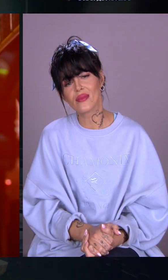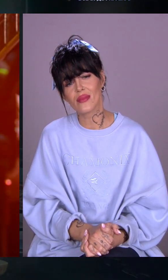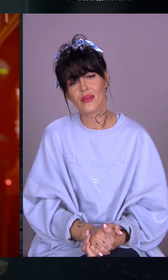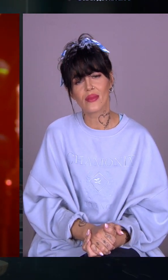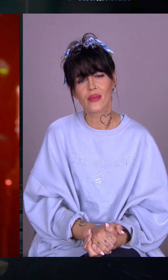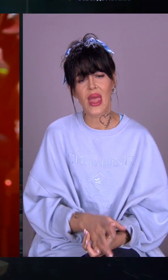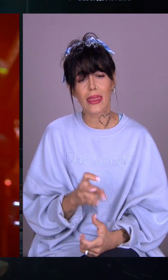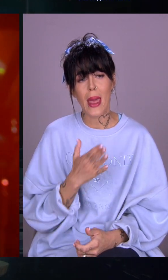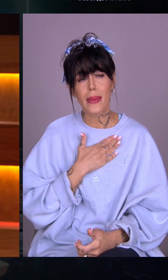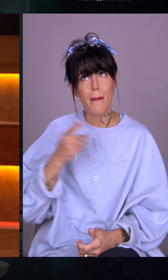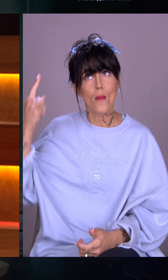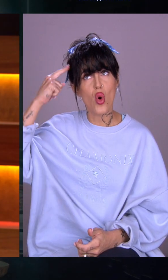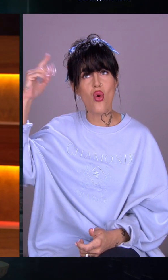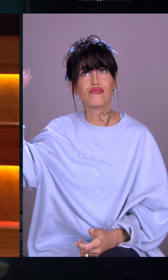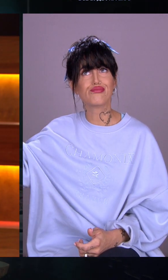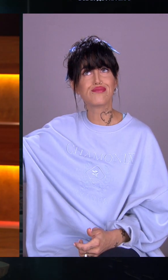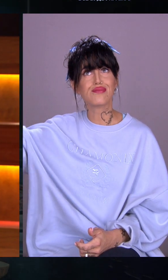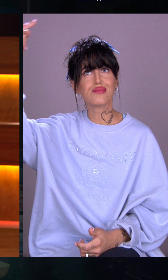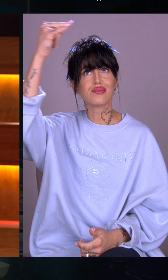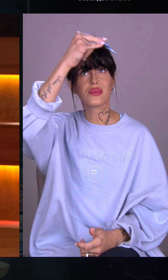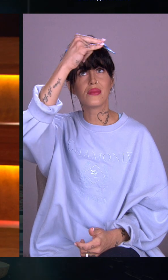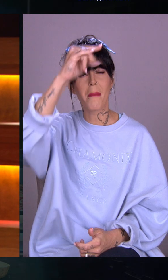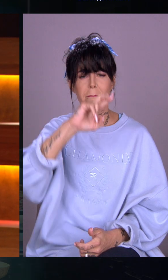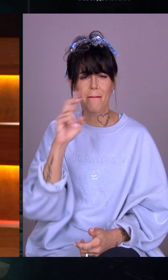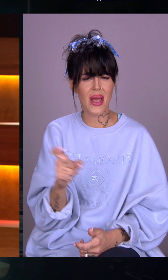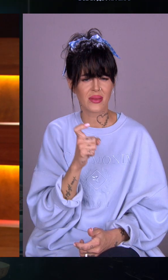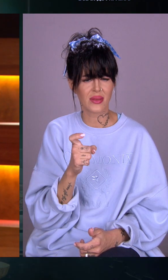Над моєю головою пролітають літаки без жодних сирен,